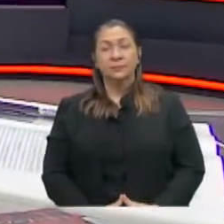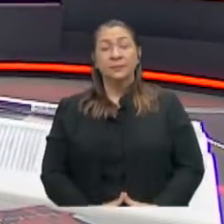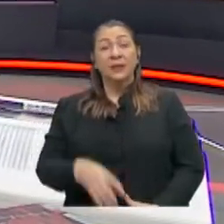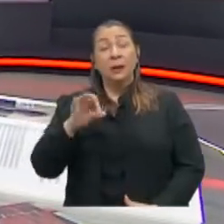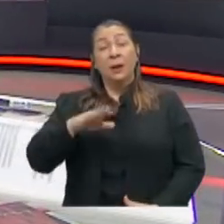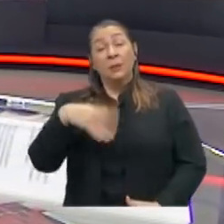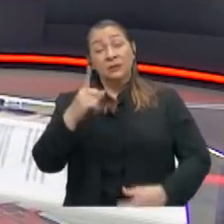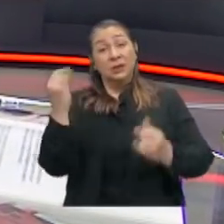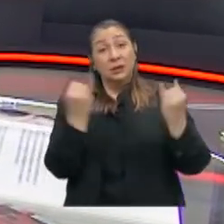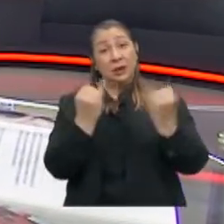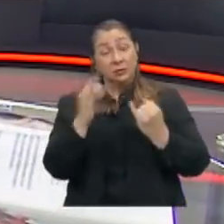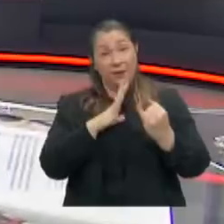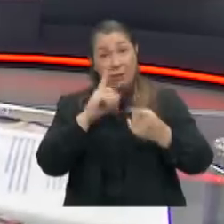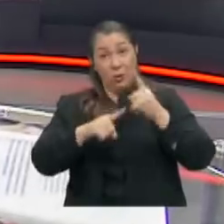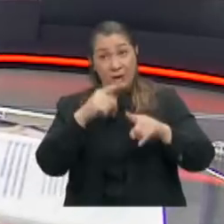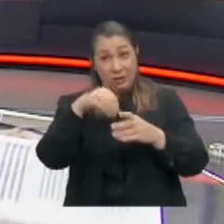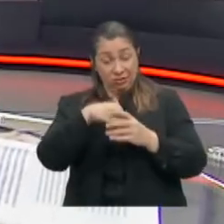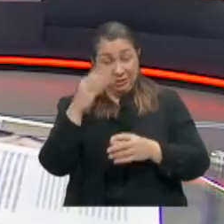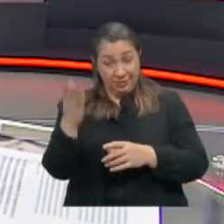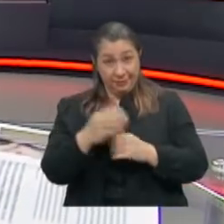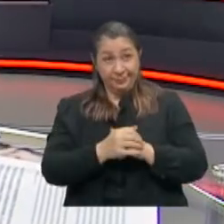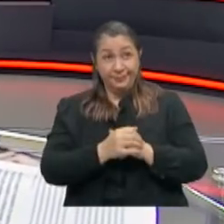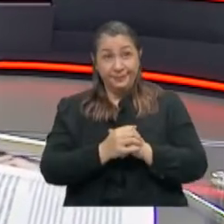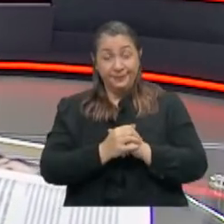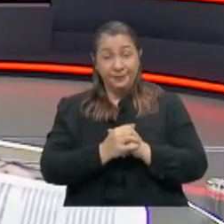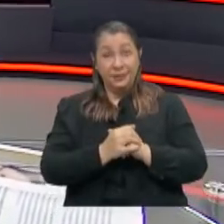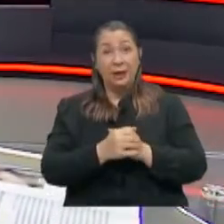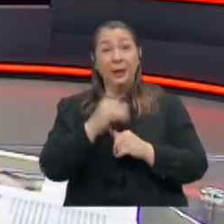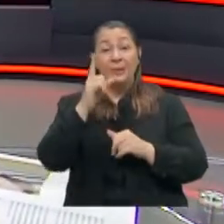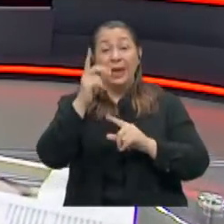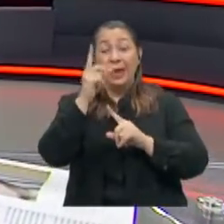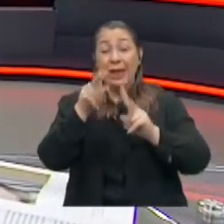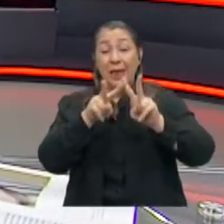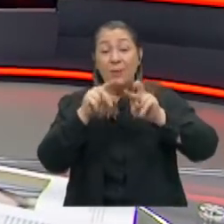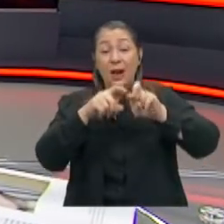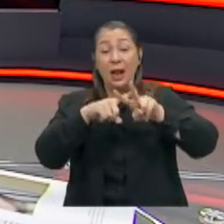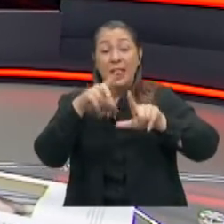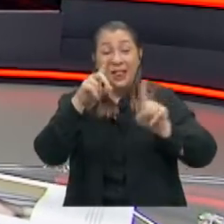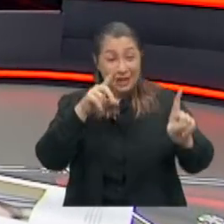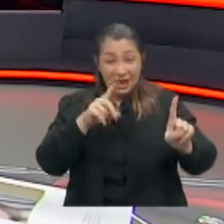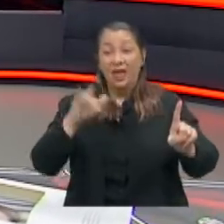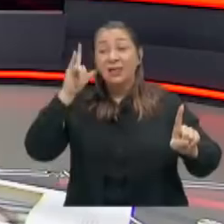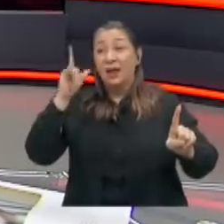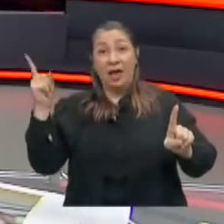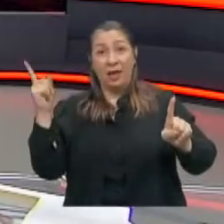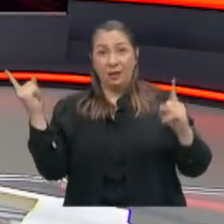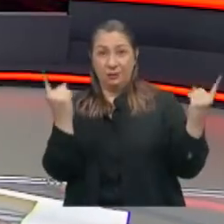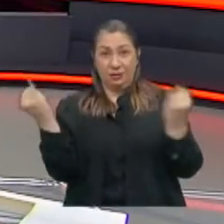Şimdi bir de başka bir tartışmamız var siyasette. Bir İmralı Edirne tartışması var